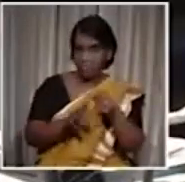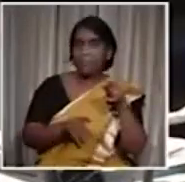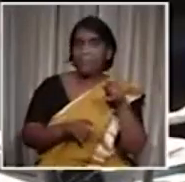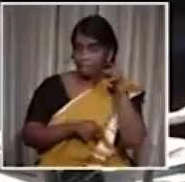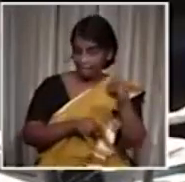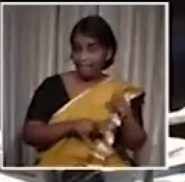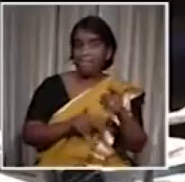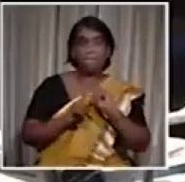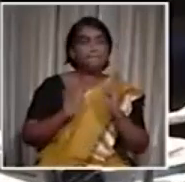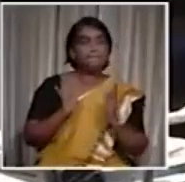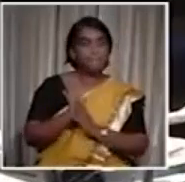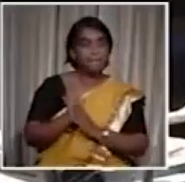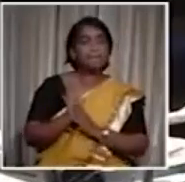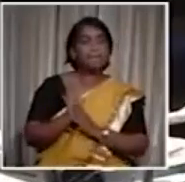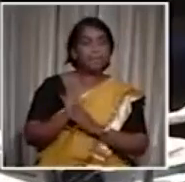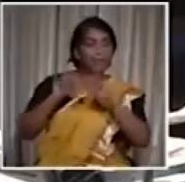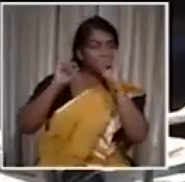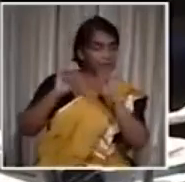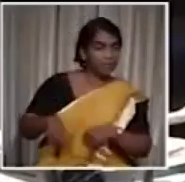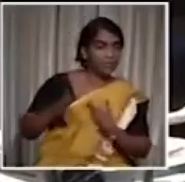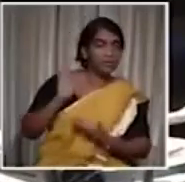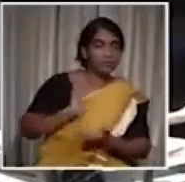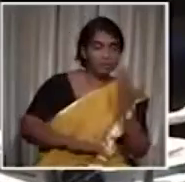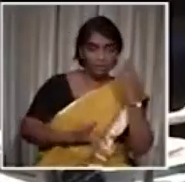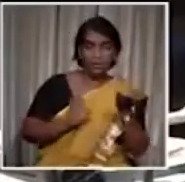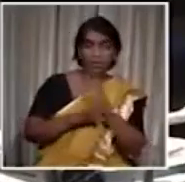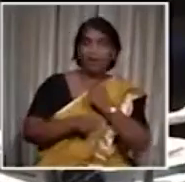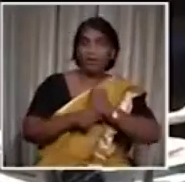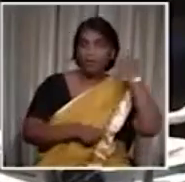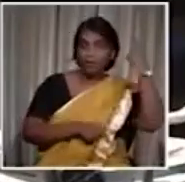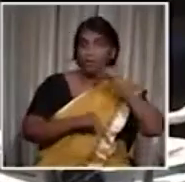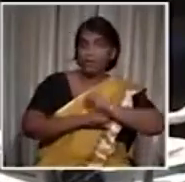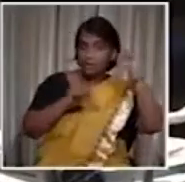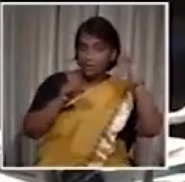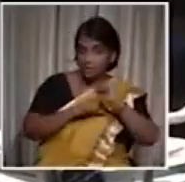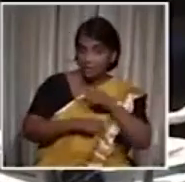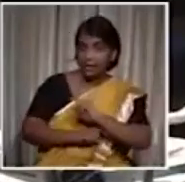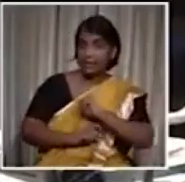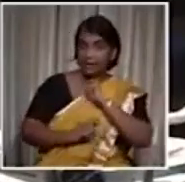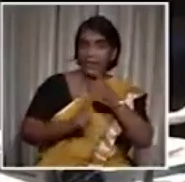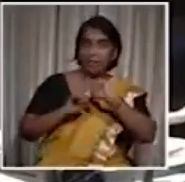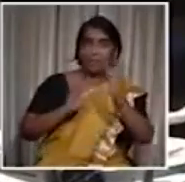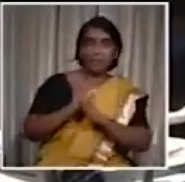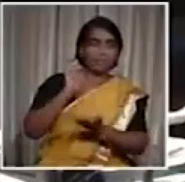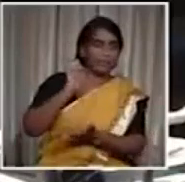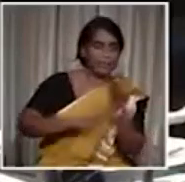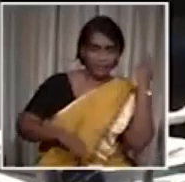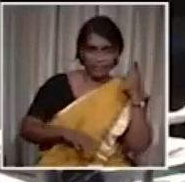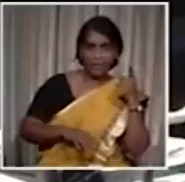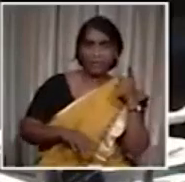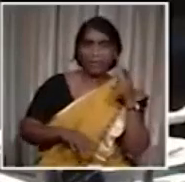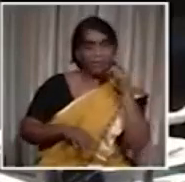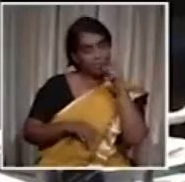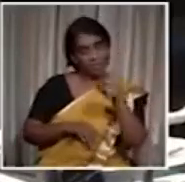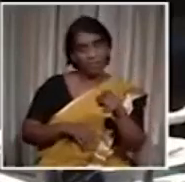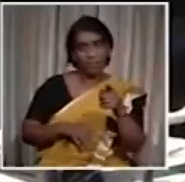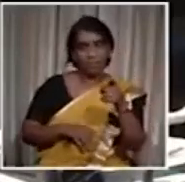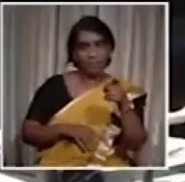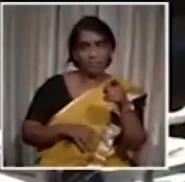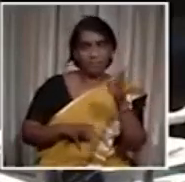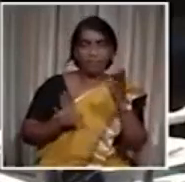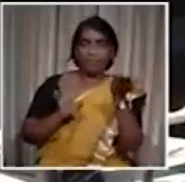obat itu mata agama ati dura harian masih dauni, itu a goal face sekarang jantawa bagi negi city mu, ini sahabat sah sahabat obat itu mata kaki